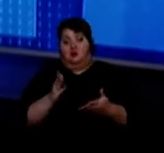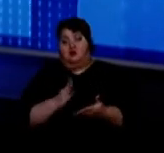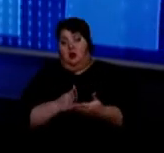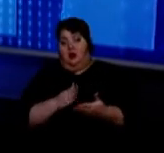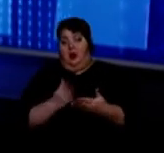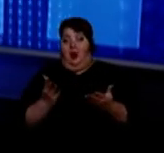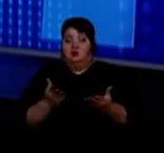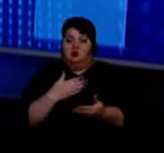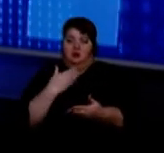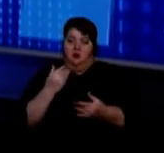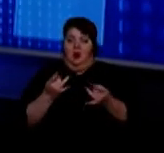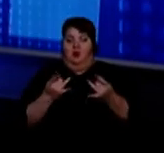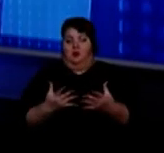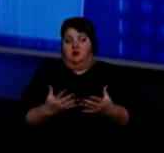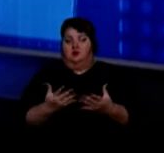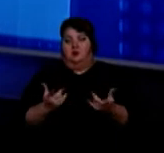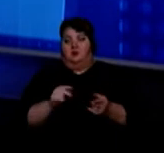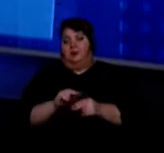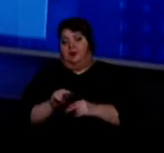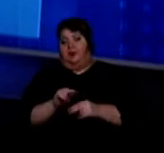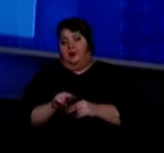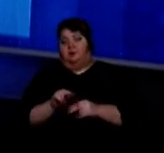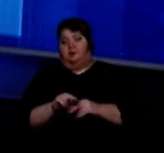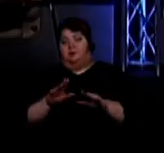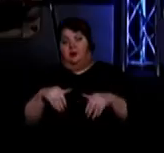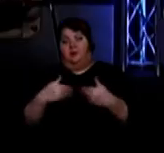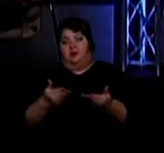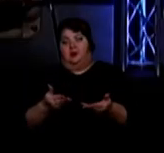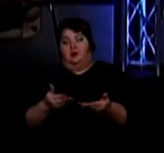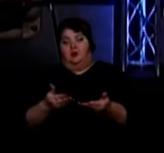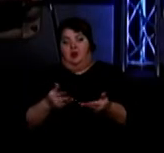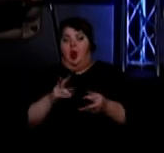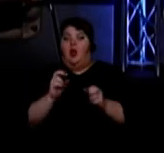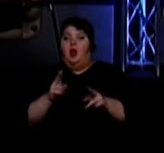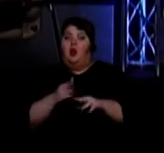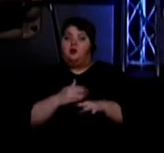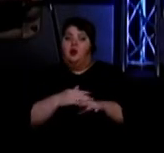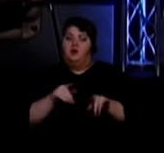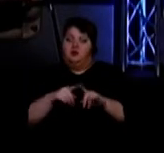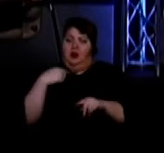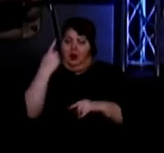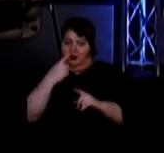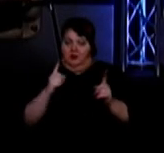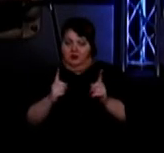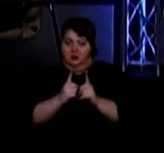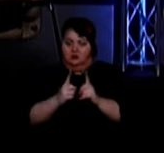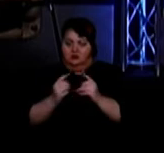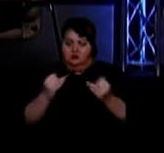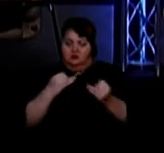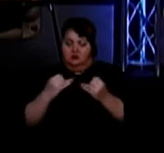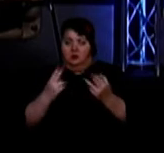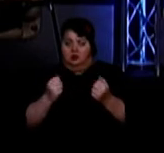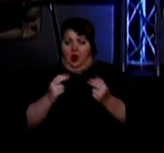то просто, якби... Даємо як відбуваються курс. Ці заняття? Як відбуваються ці заняття? Так, звичайно, це все